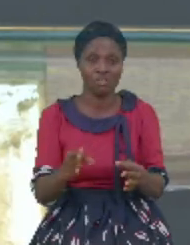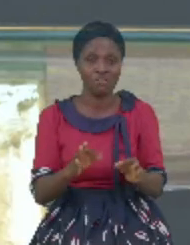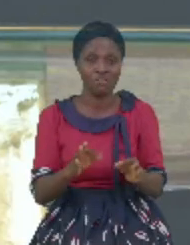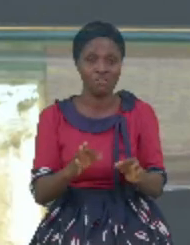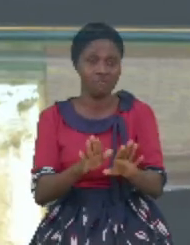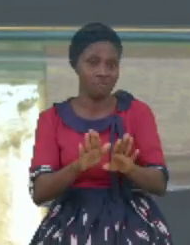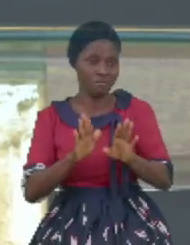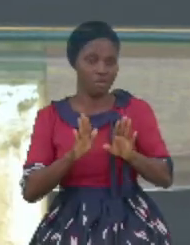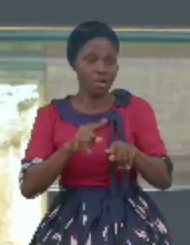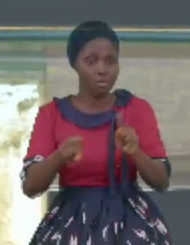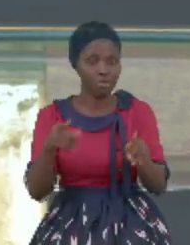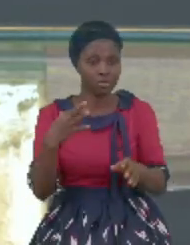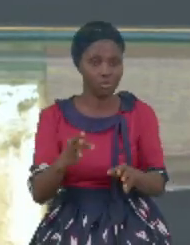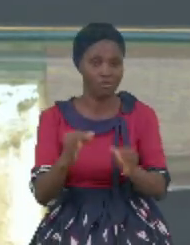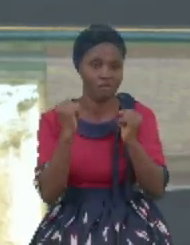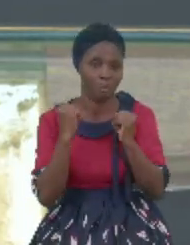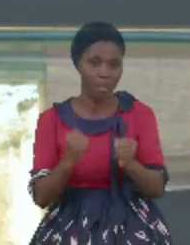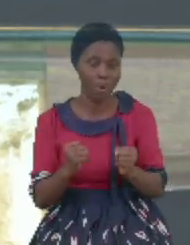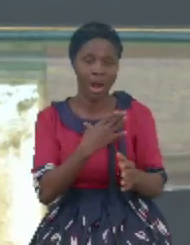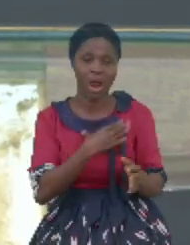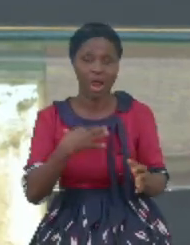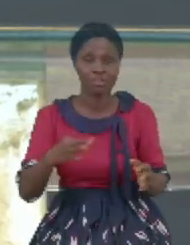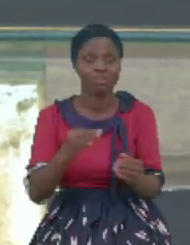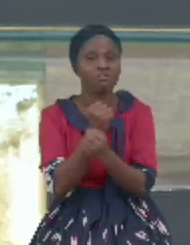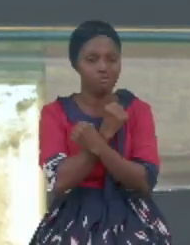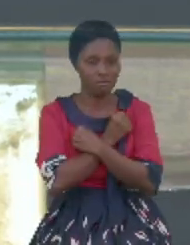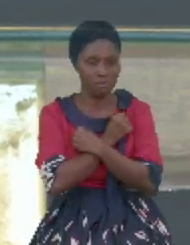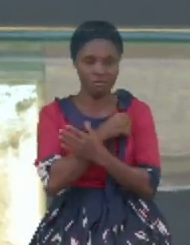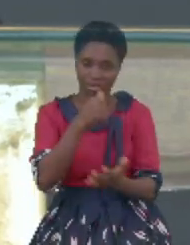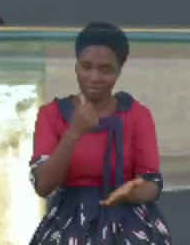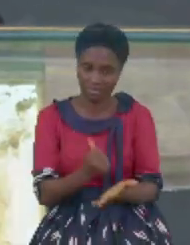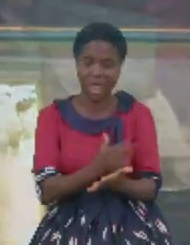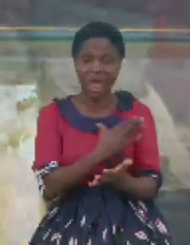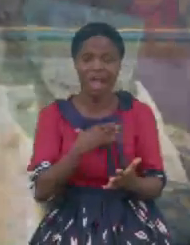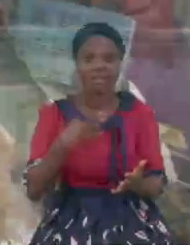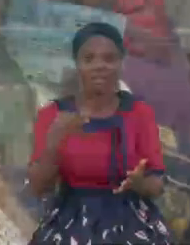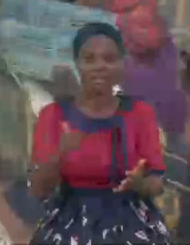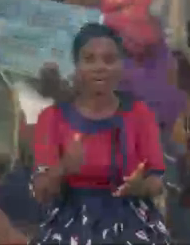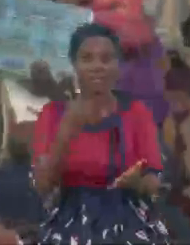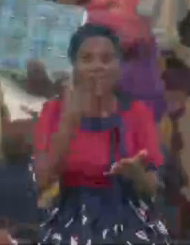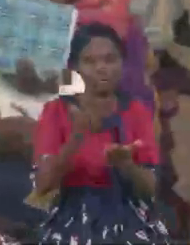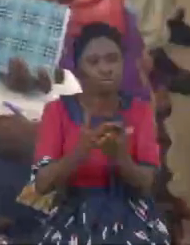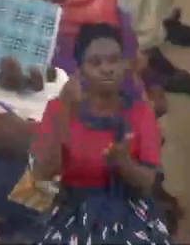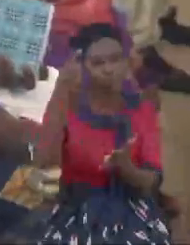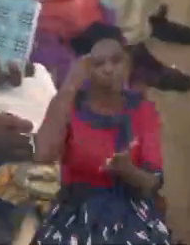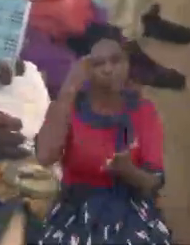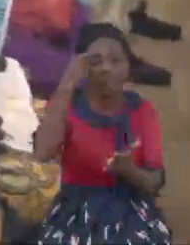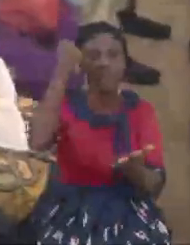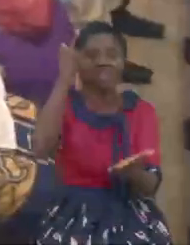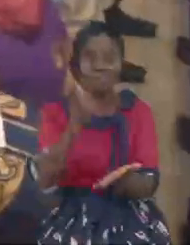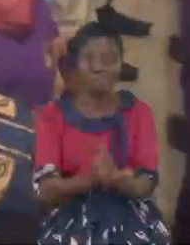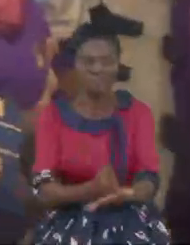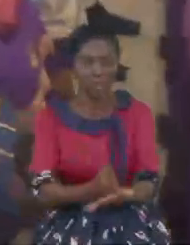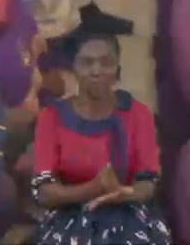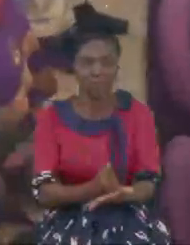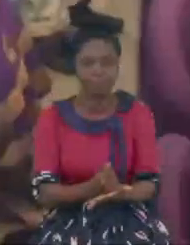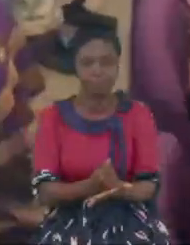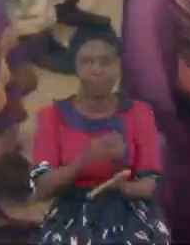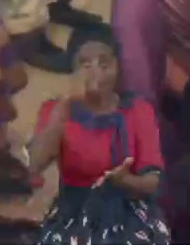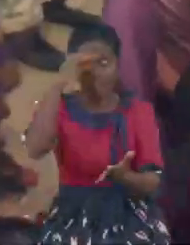donné, mais un esprit de force, amen, d'amour, un bon amen, et de sagesse,